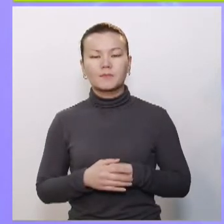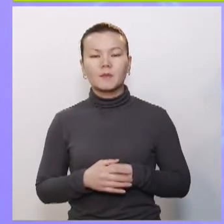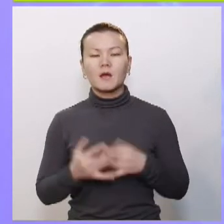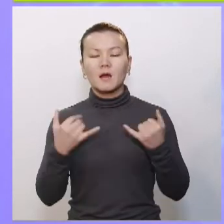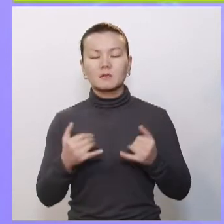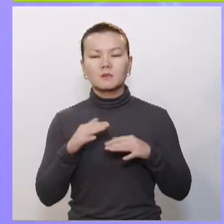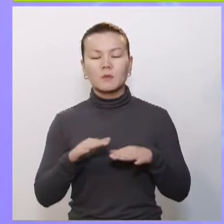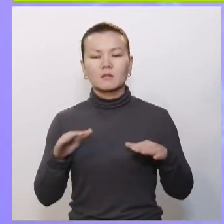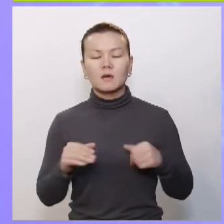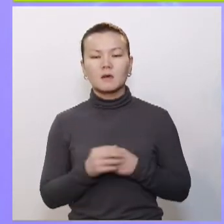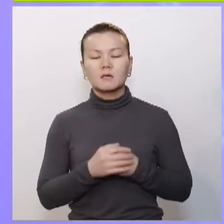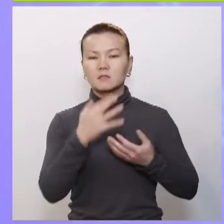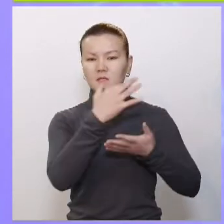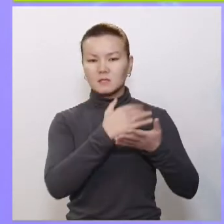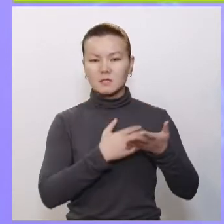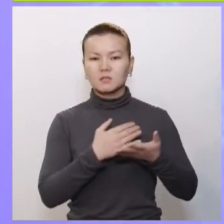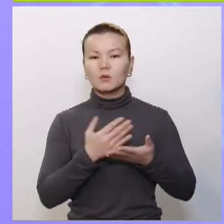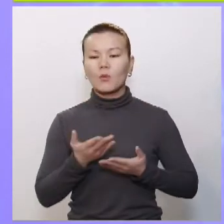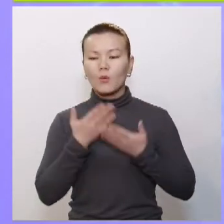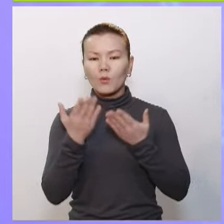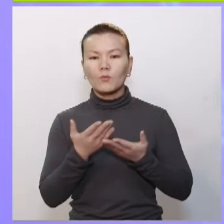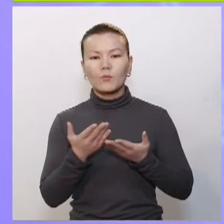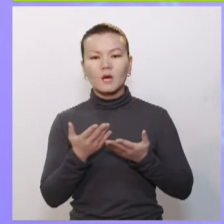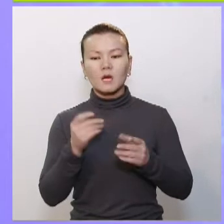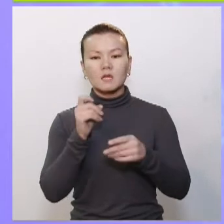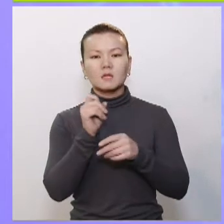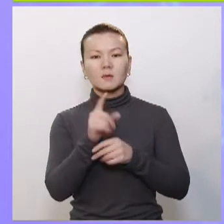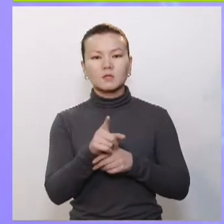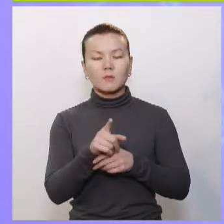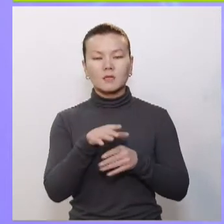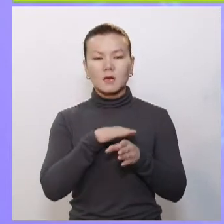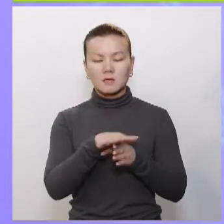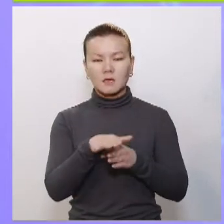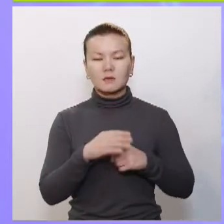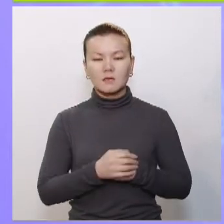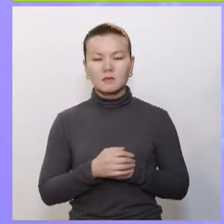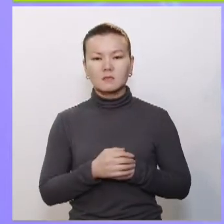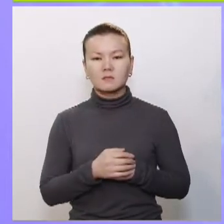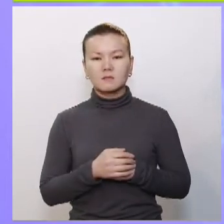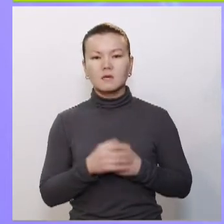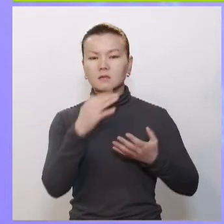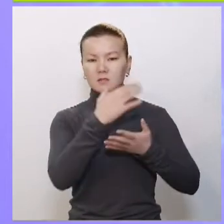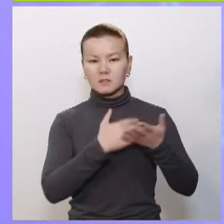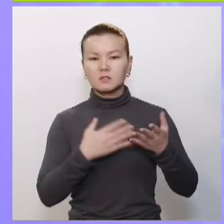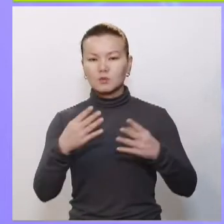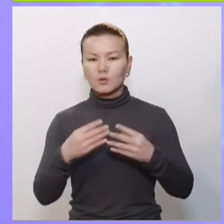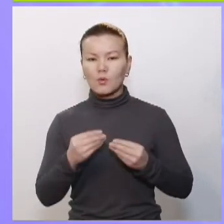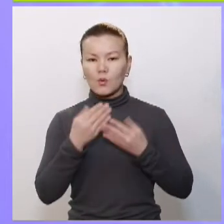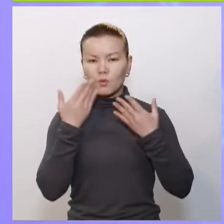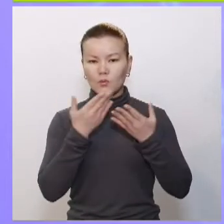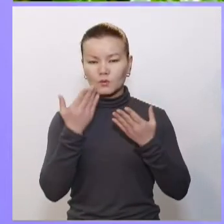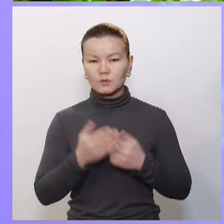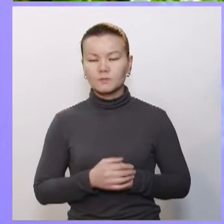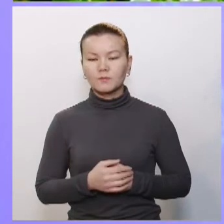Азыр балдар, текстти окуп, тапшырманы аткаргыла. Текстти чогуу окуйбуз.